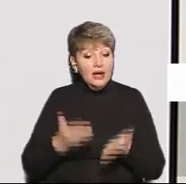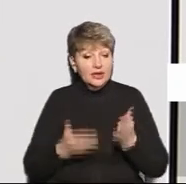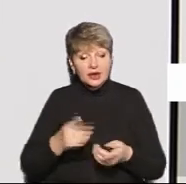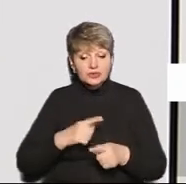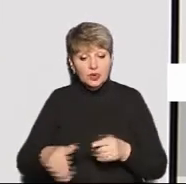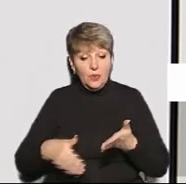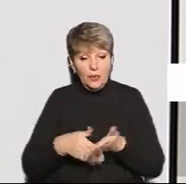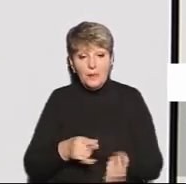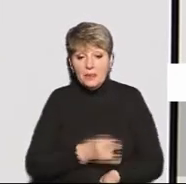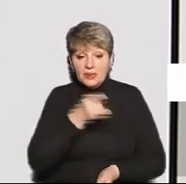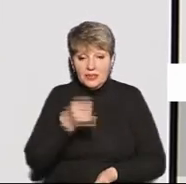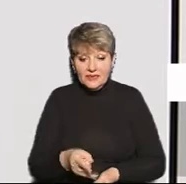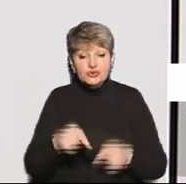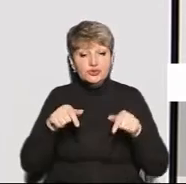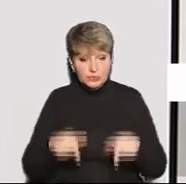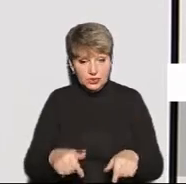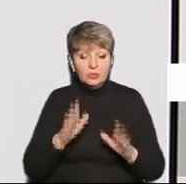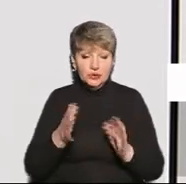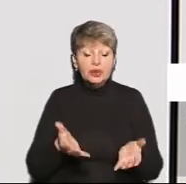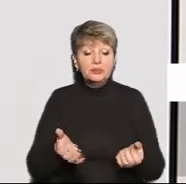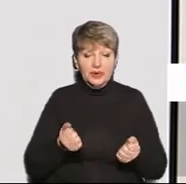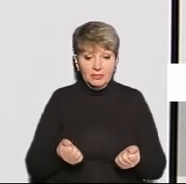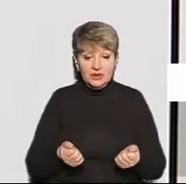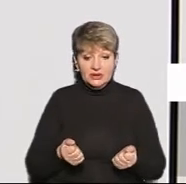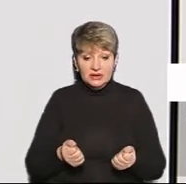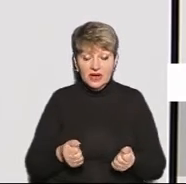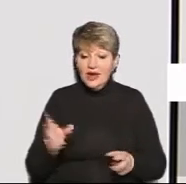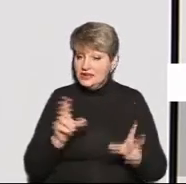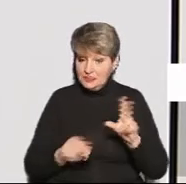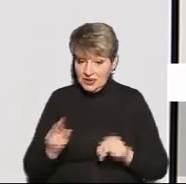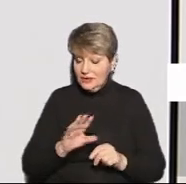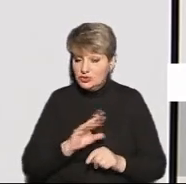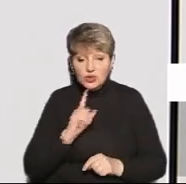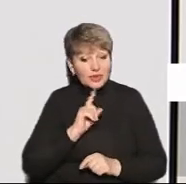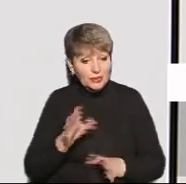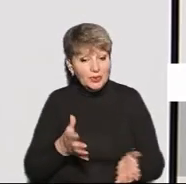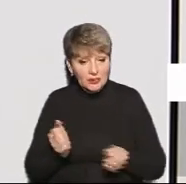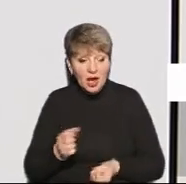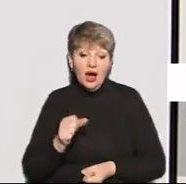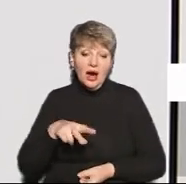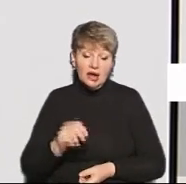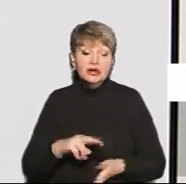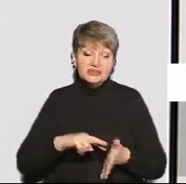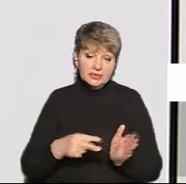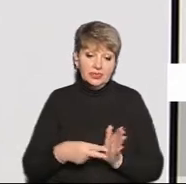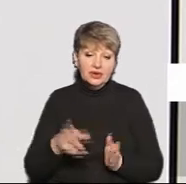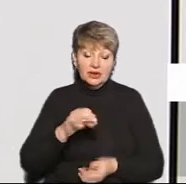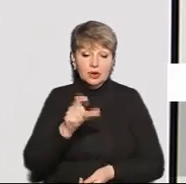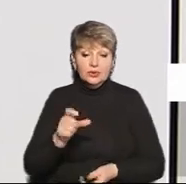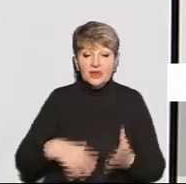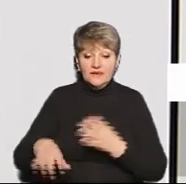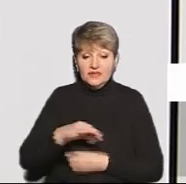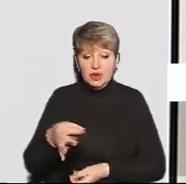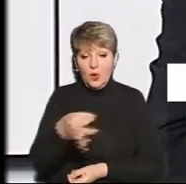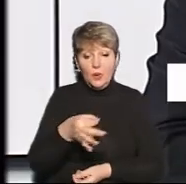швидка допомога привезли саме сюди, то ми будемо приймати, сподіваюся, не будемо приймати, але буде передбачений для пацієнтів всієї